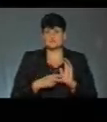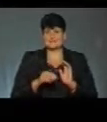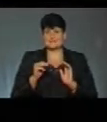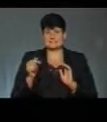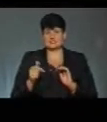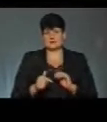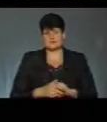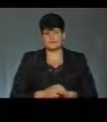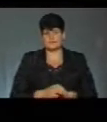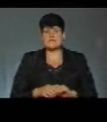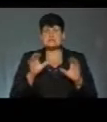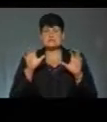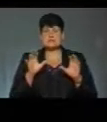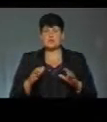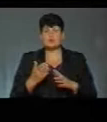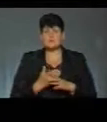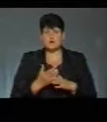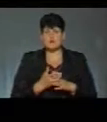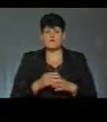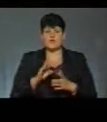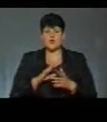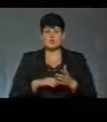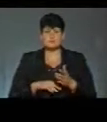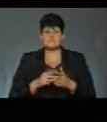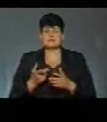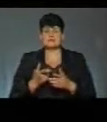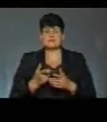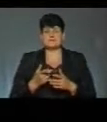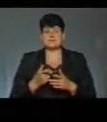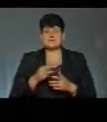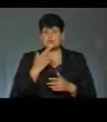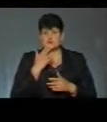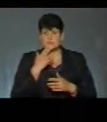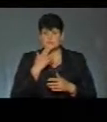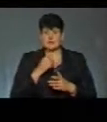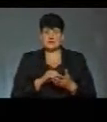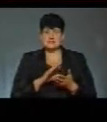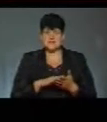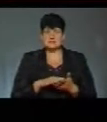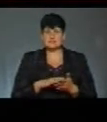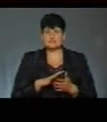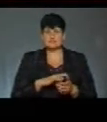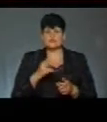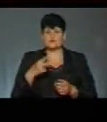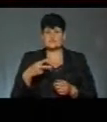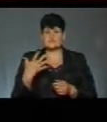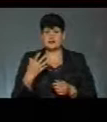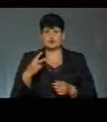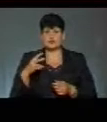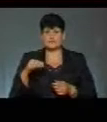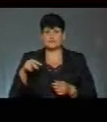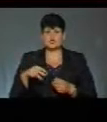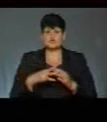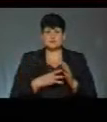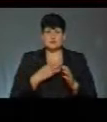гривень. Закон про пільгове розмитнення автомобілів з іноземною реєстрацією набув чинності 25 листопада